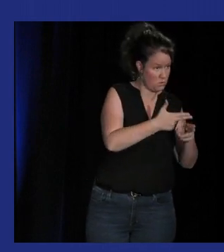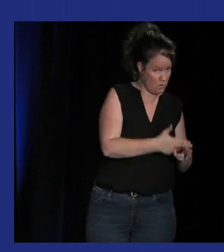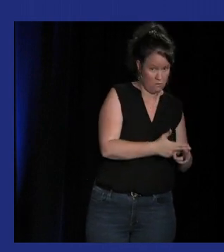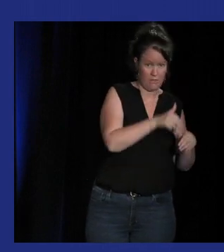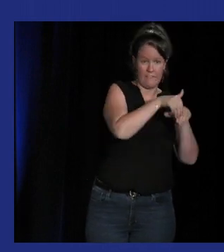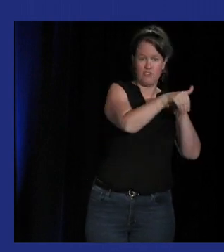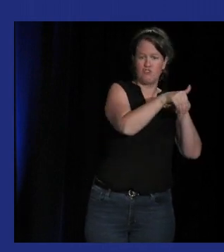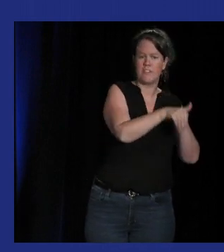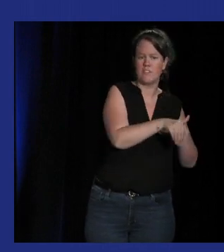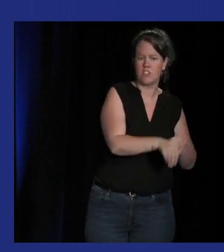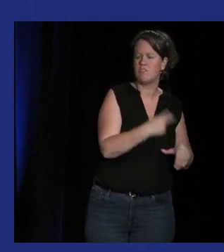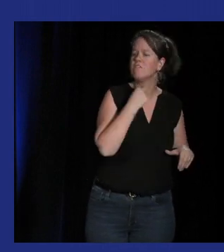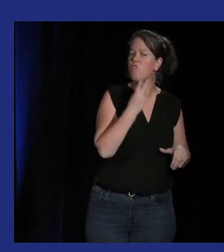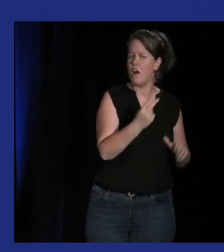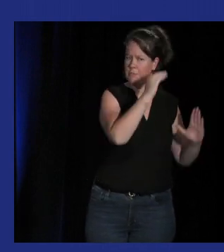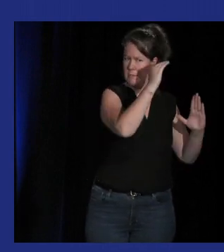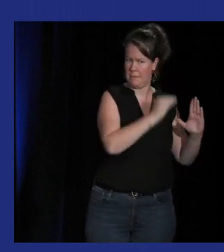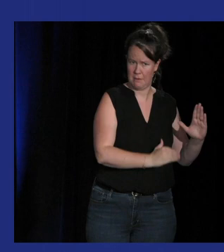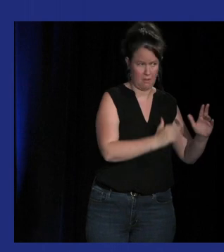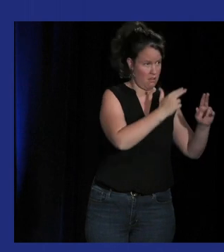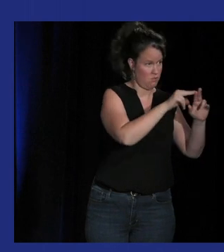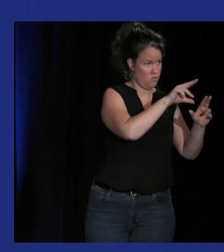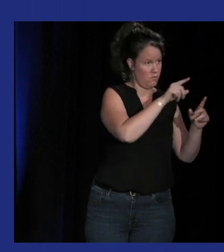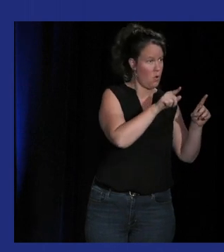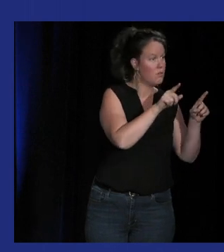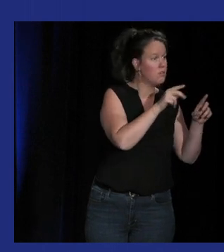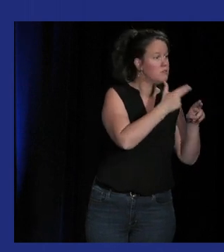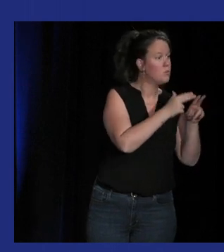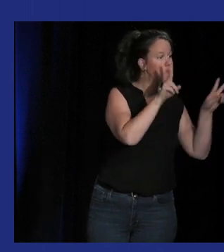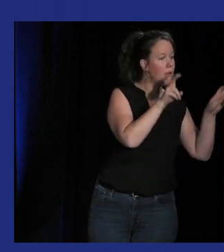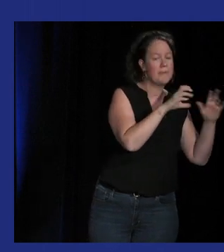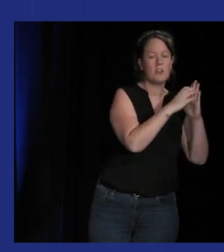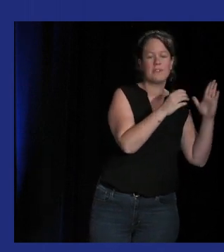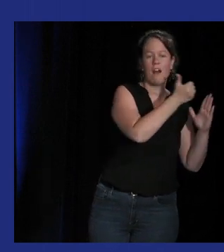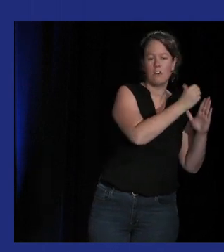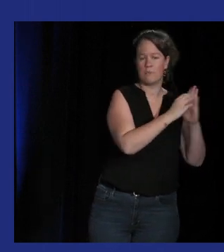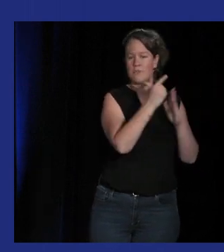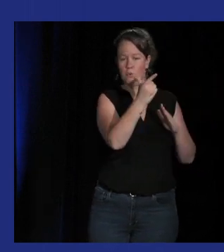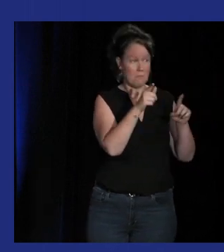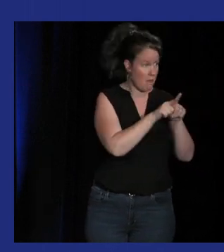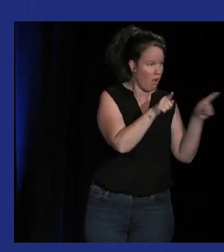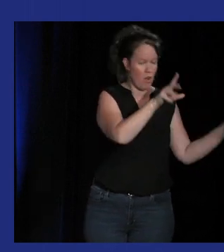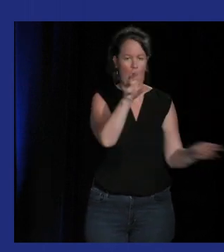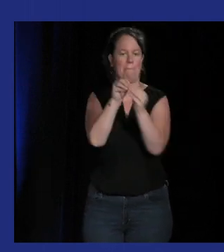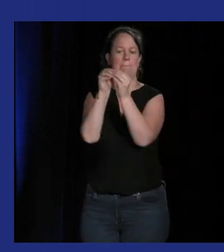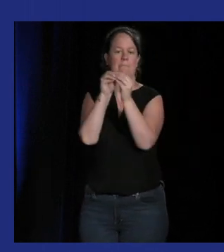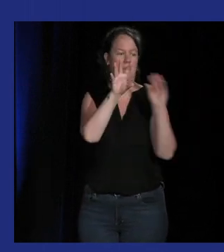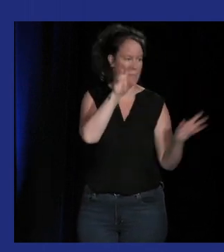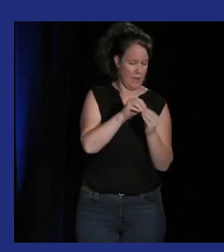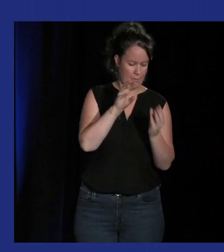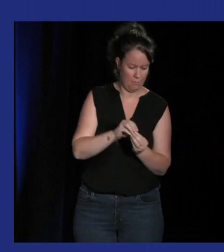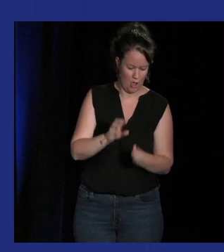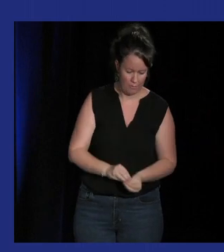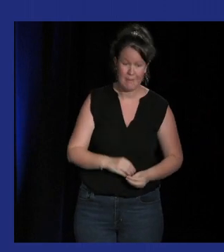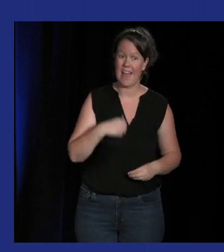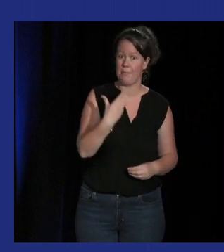au même endroit mais après pour tout ce qui est des bugs savoir si cette phrase est la bonne là bon